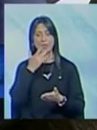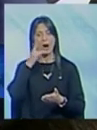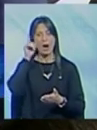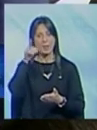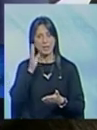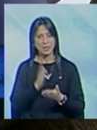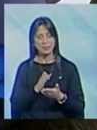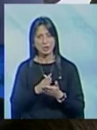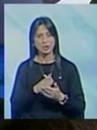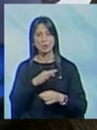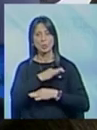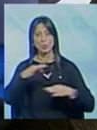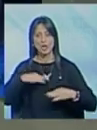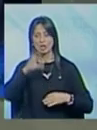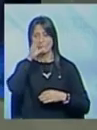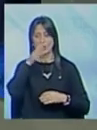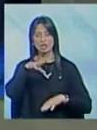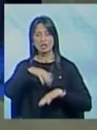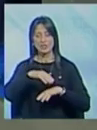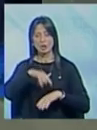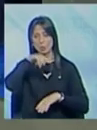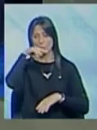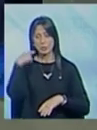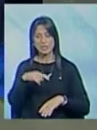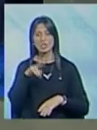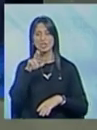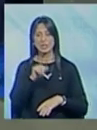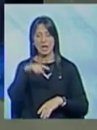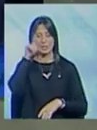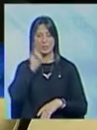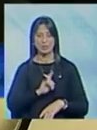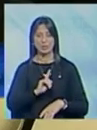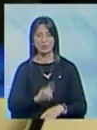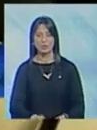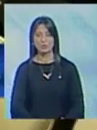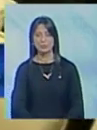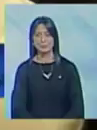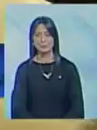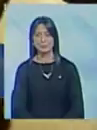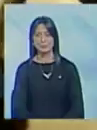შეერთებულ შტატებში, უნგრეთში, ბულგარეთში, შვედეთში, რუსეთის ფედერაციაში და აზერბაიჯანში.